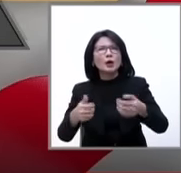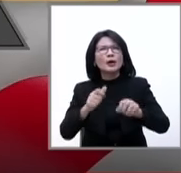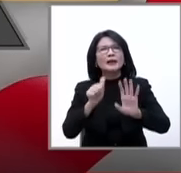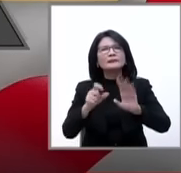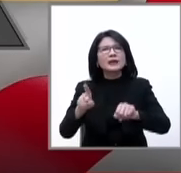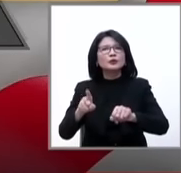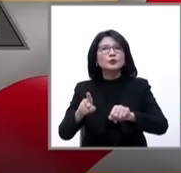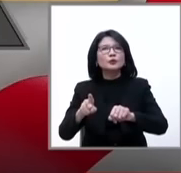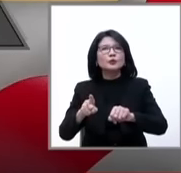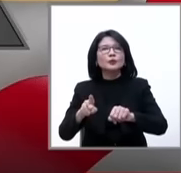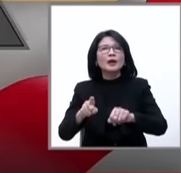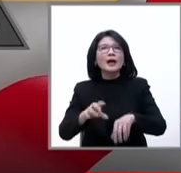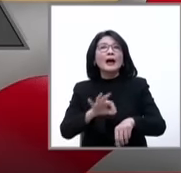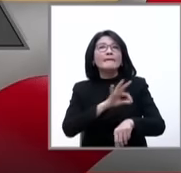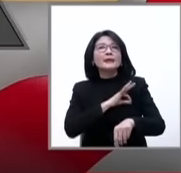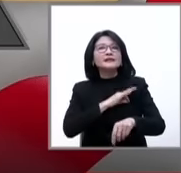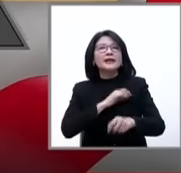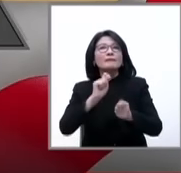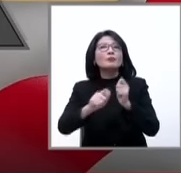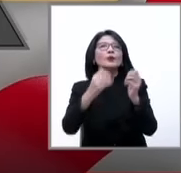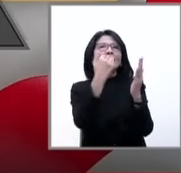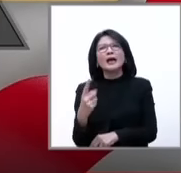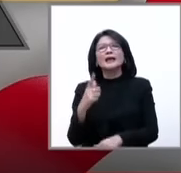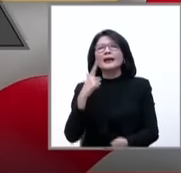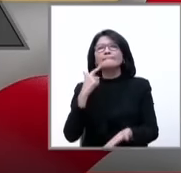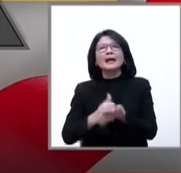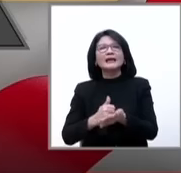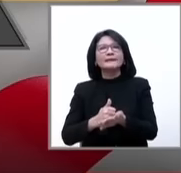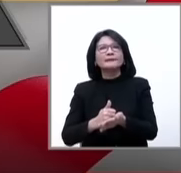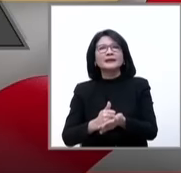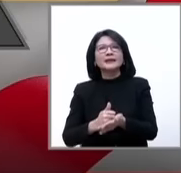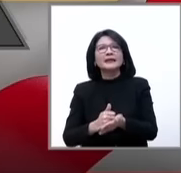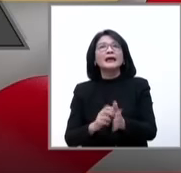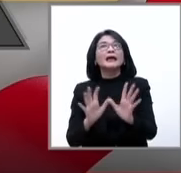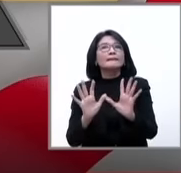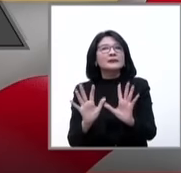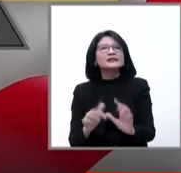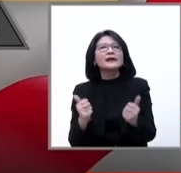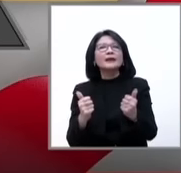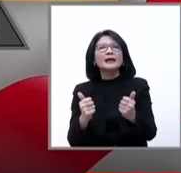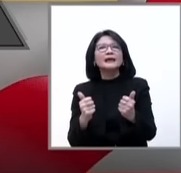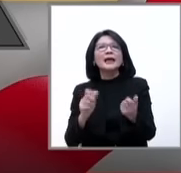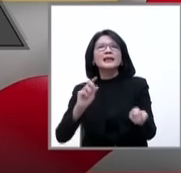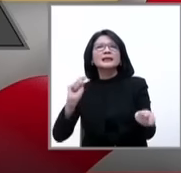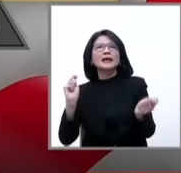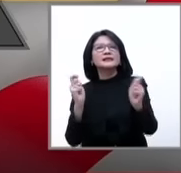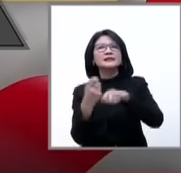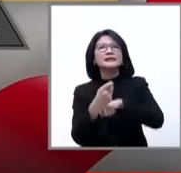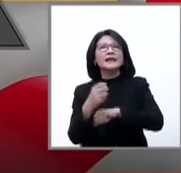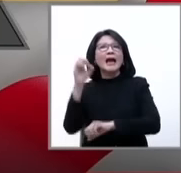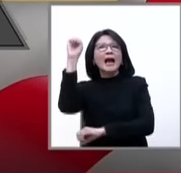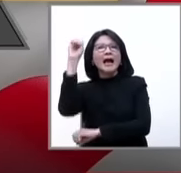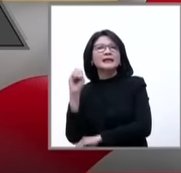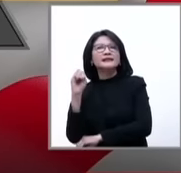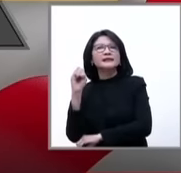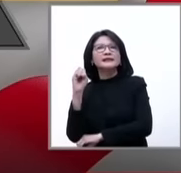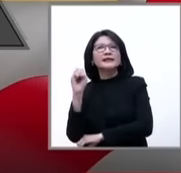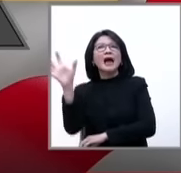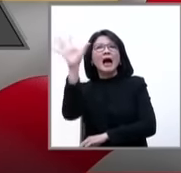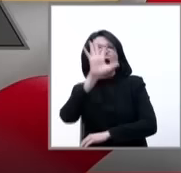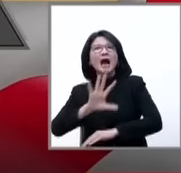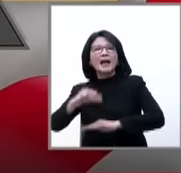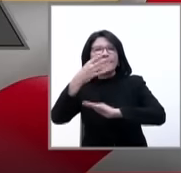bagaimana seorang kandidat wakil presiden membuat sebuah pertanyaan yang bagus.